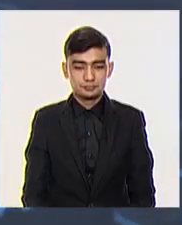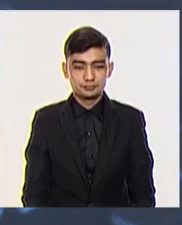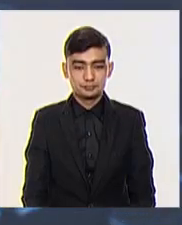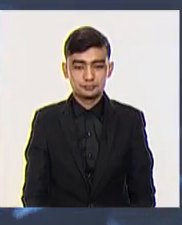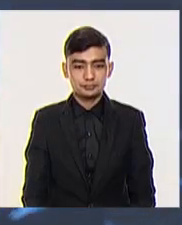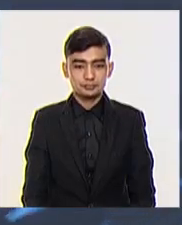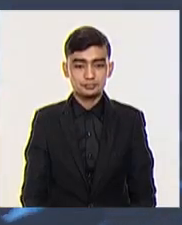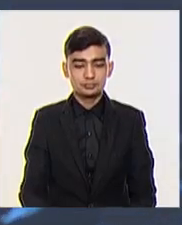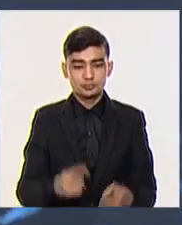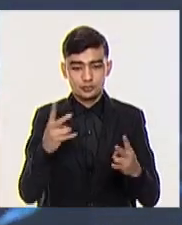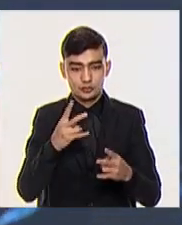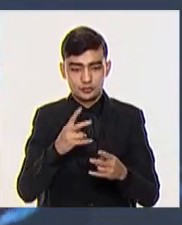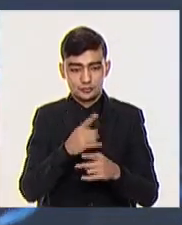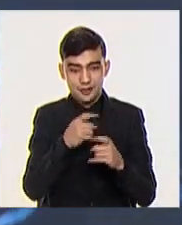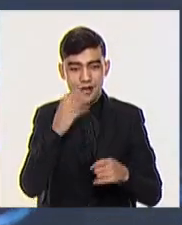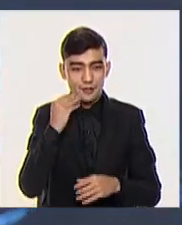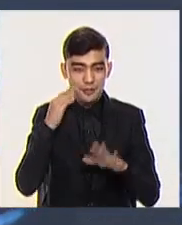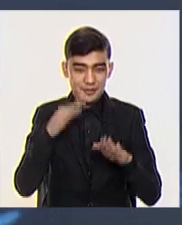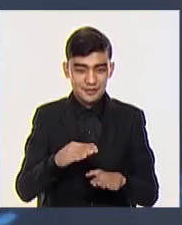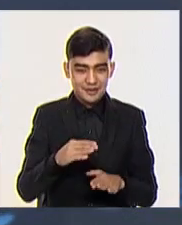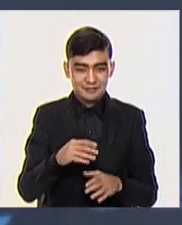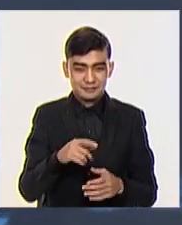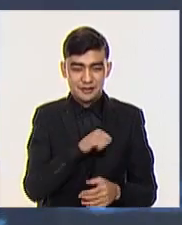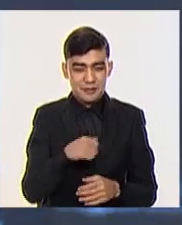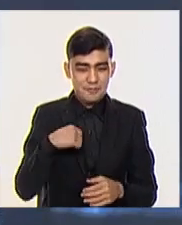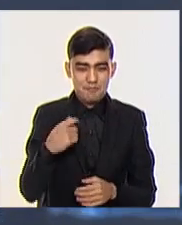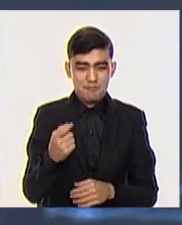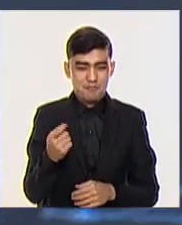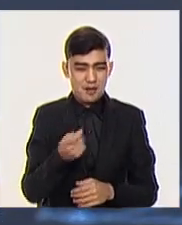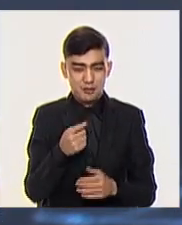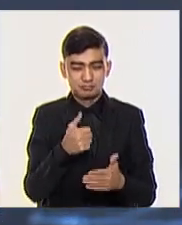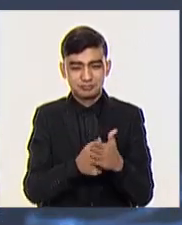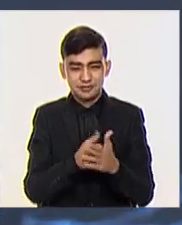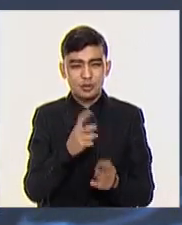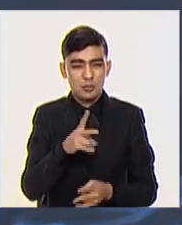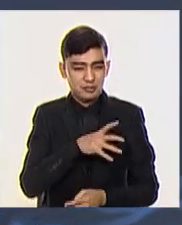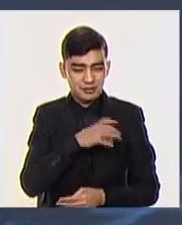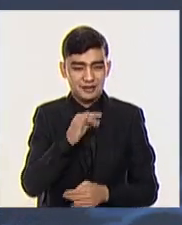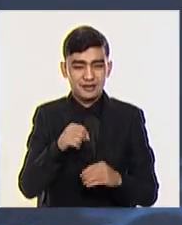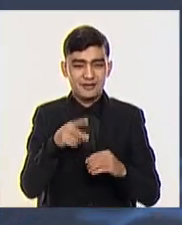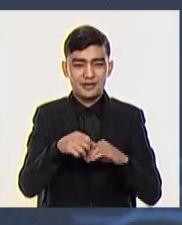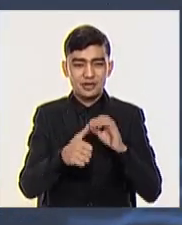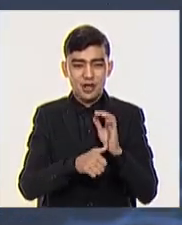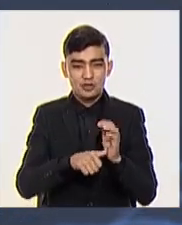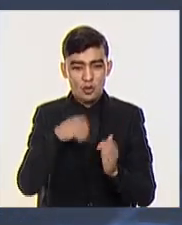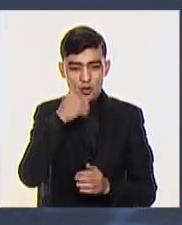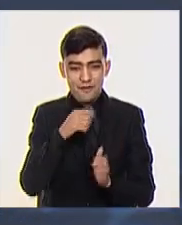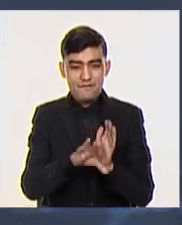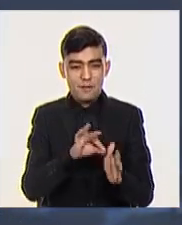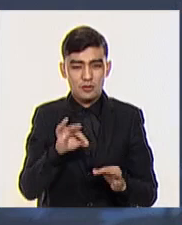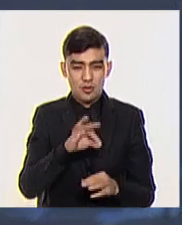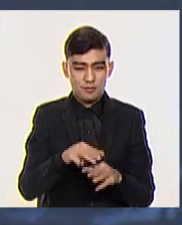надо отметить что в алматы традиционная низкая явка на выборах например в 2016 году на выборах в мажилис